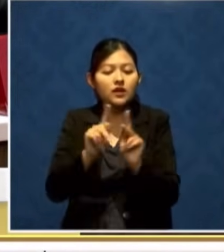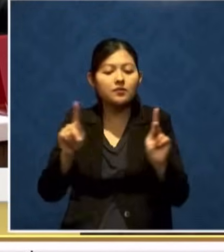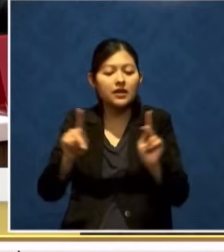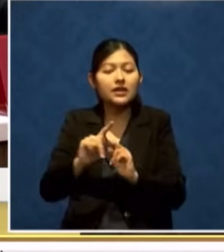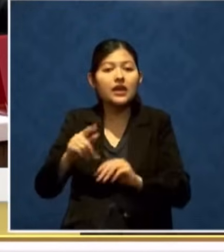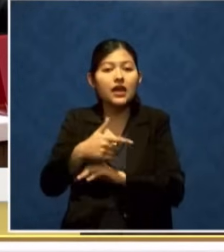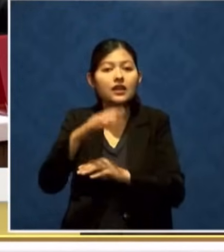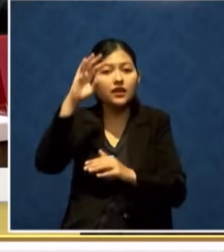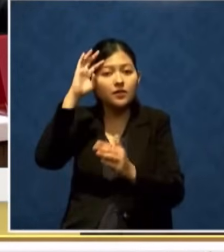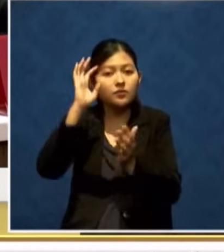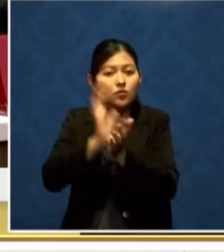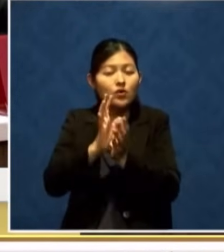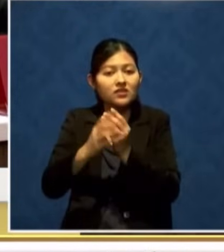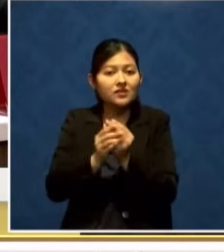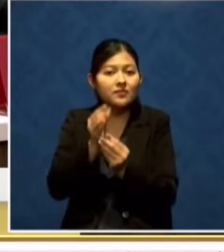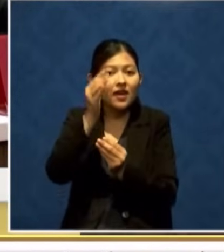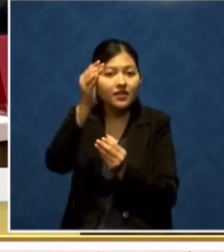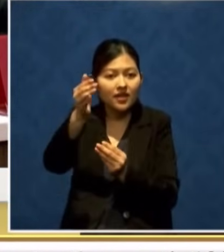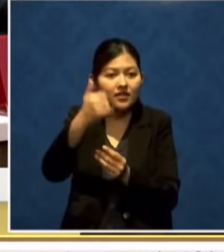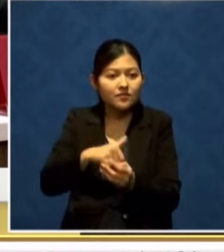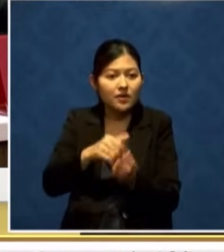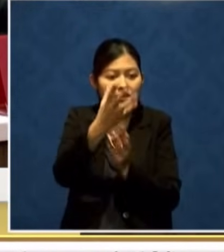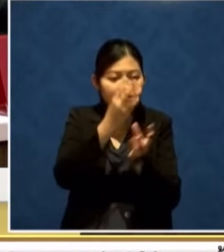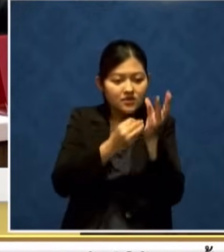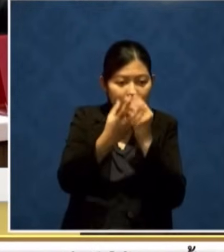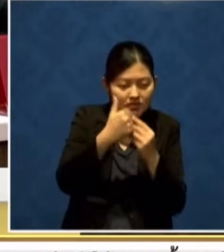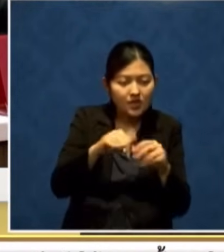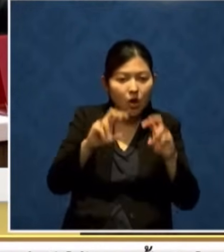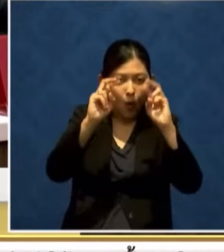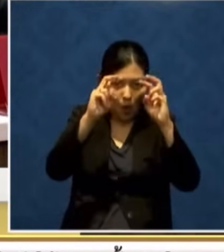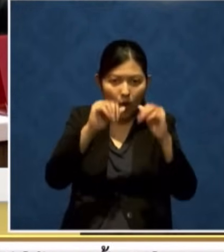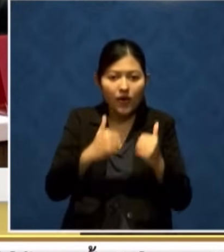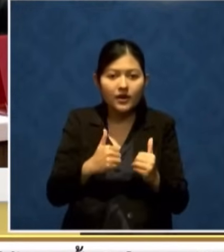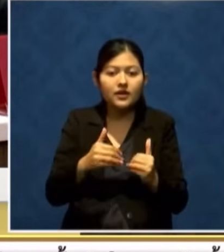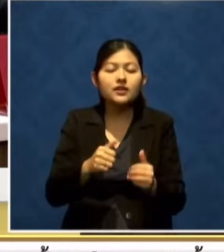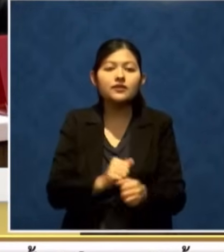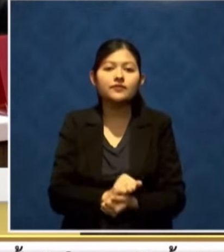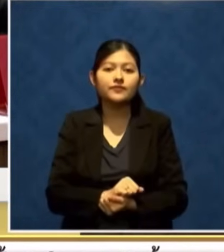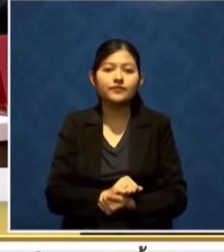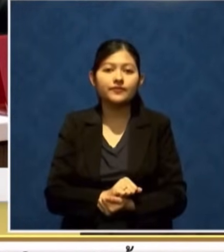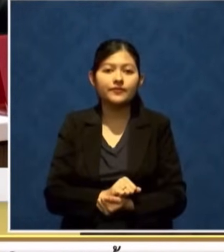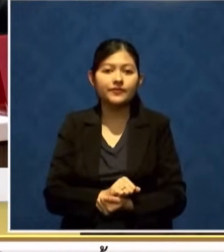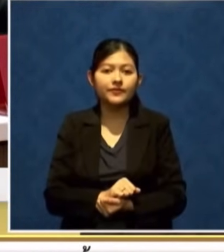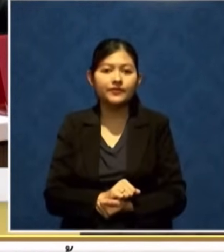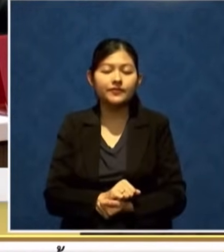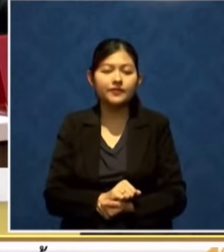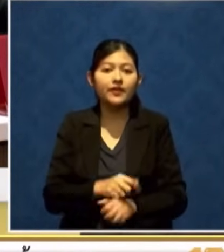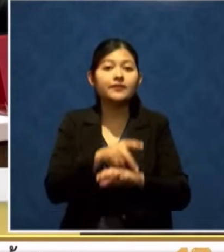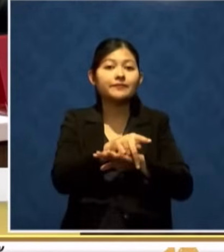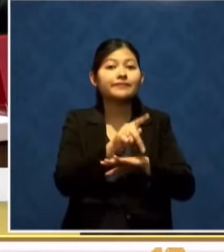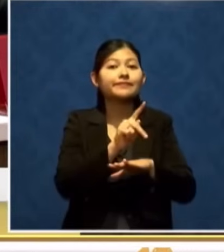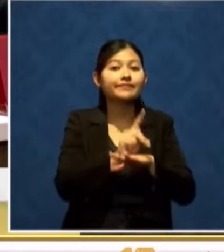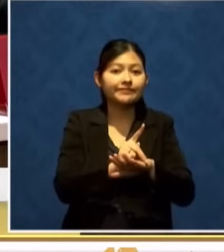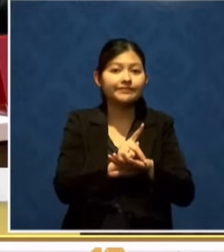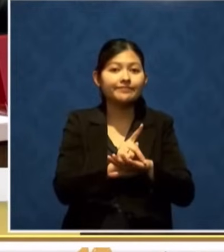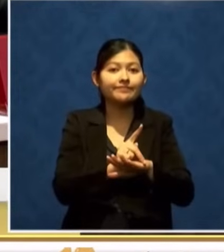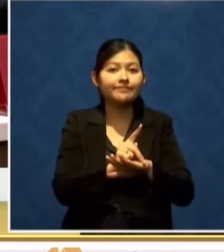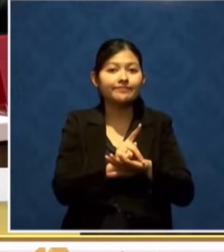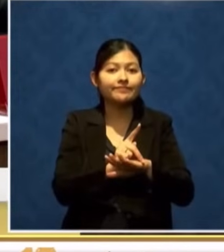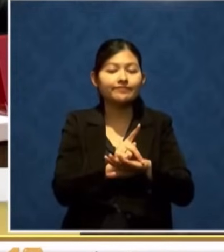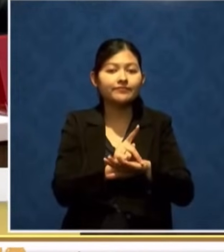ปรากฏขึ้นในสัปดาห์หน้าไปศึกษาเรื่องเหล่านี้ต่อไปท่านประธานครับ